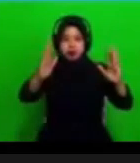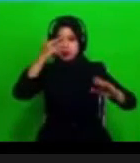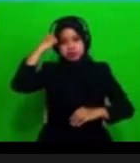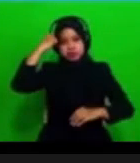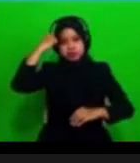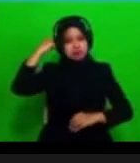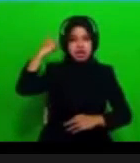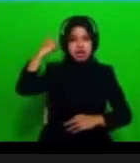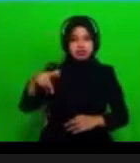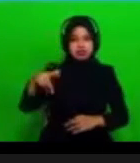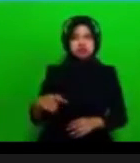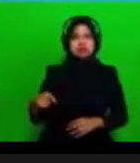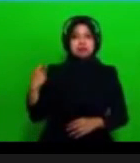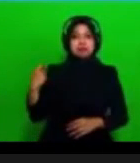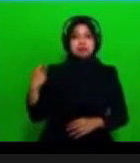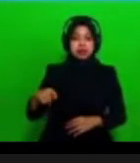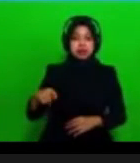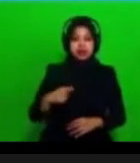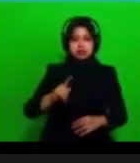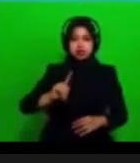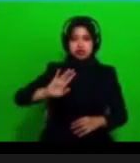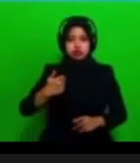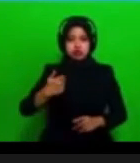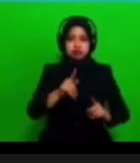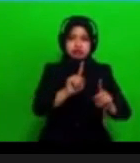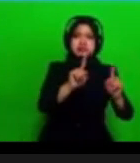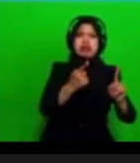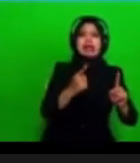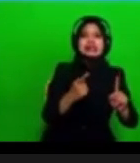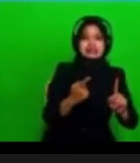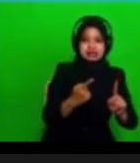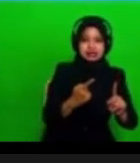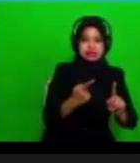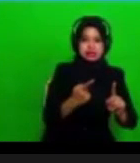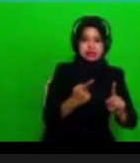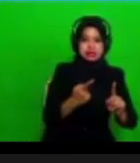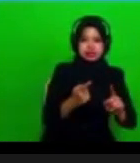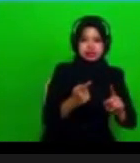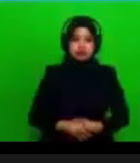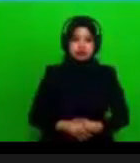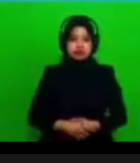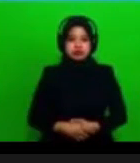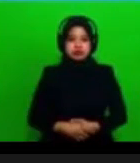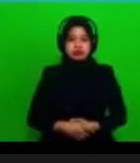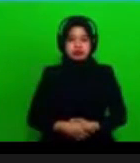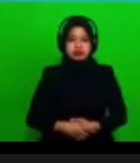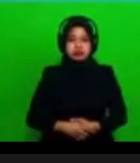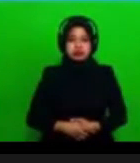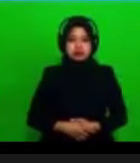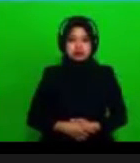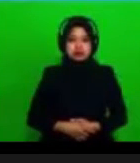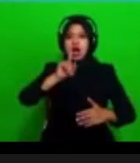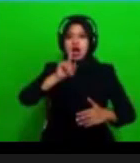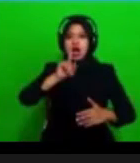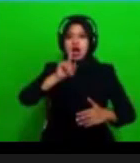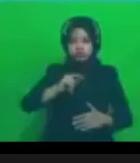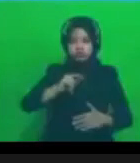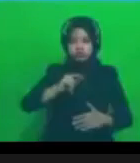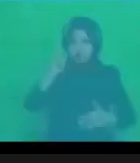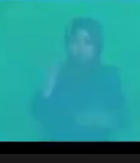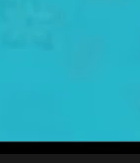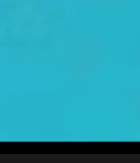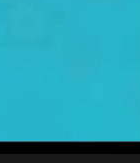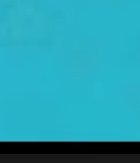Merdeka Belajar. Ini Mas Menteri, setahun aja 11 ya. Memang kami harus